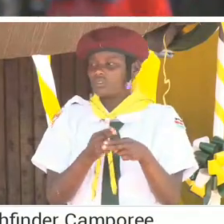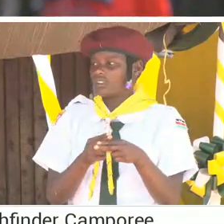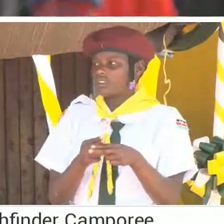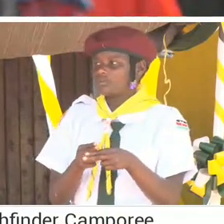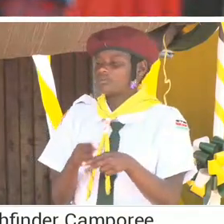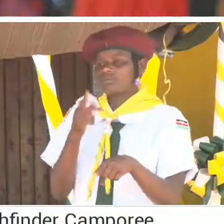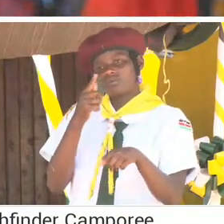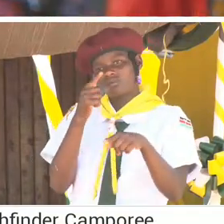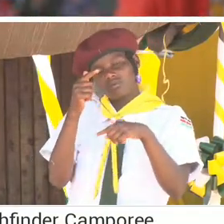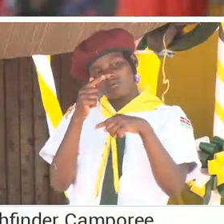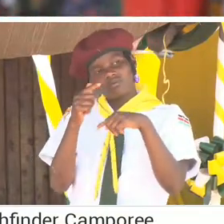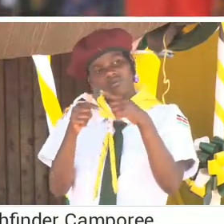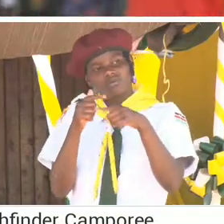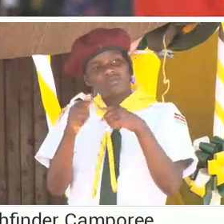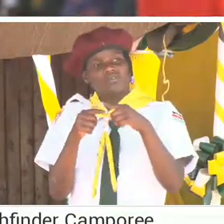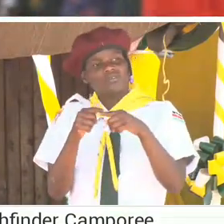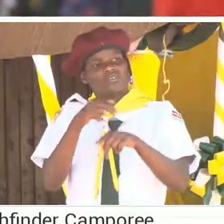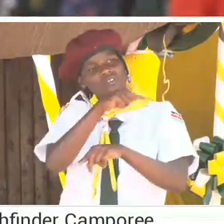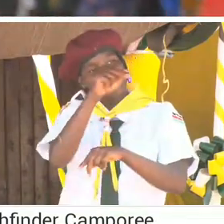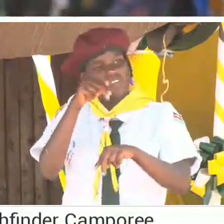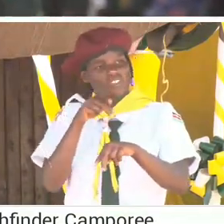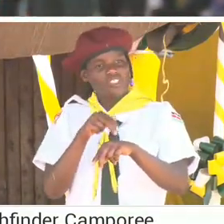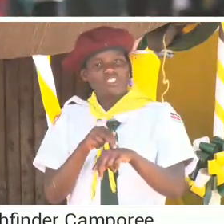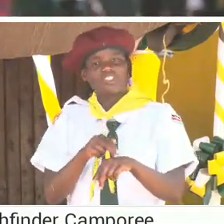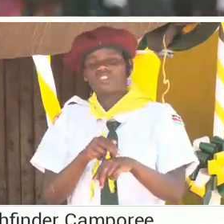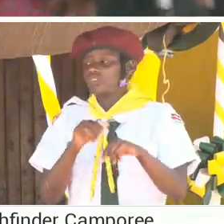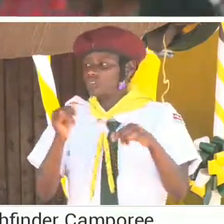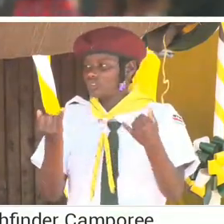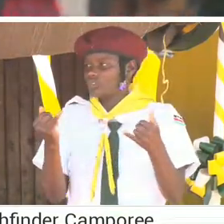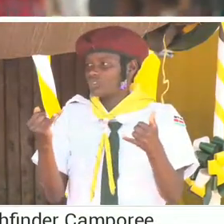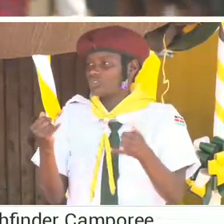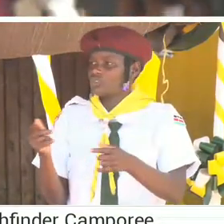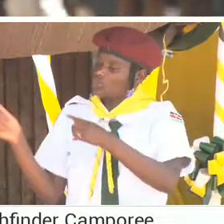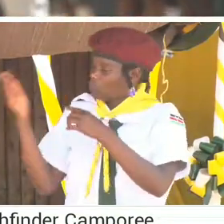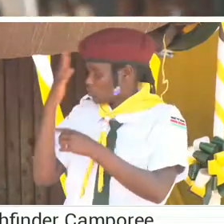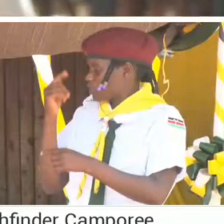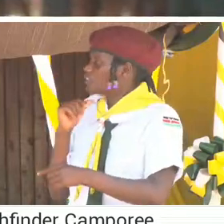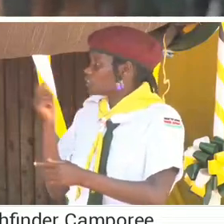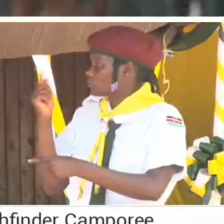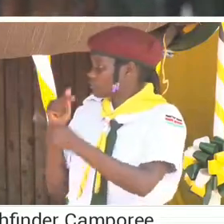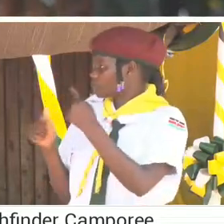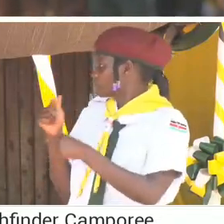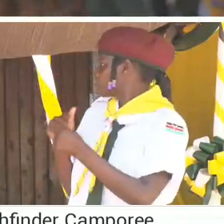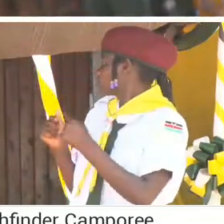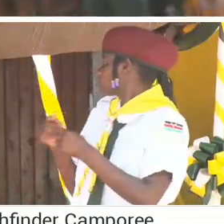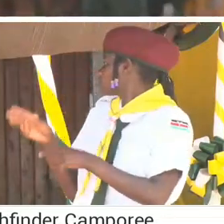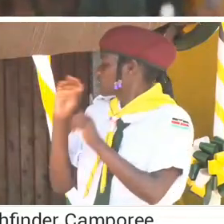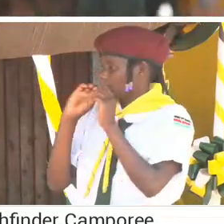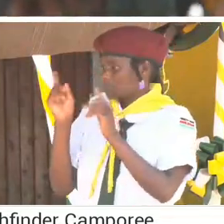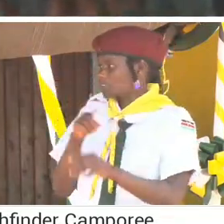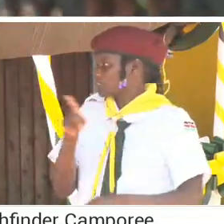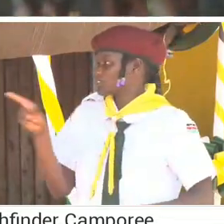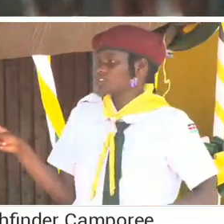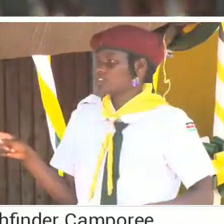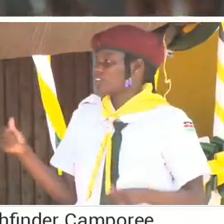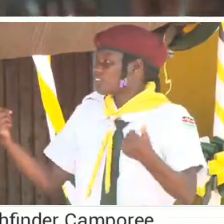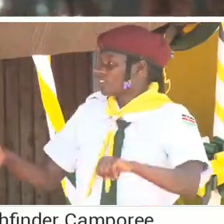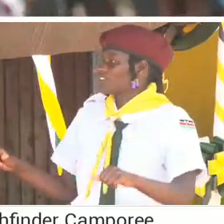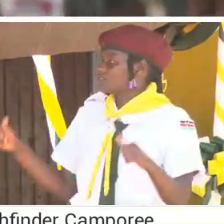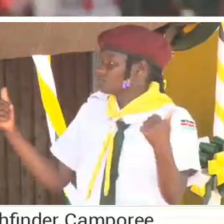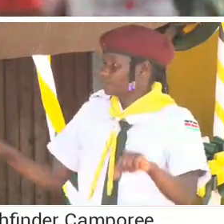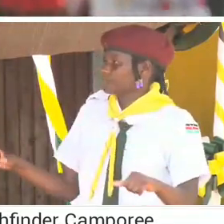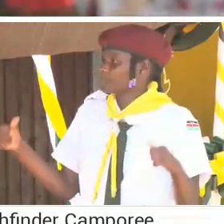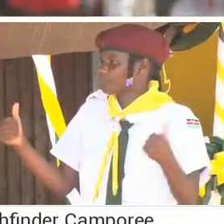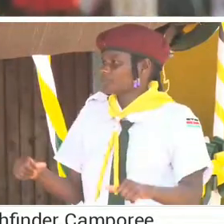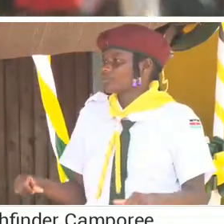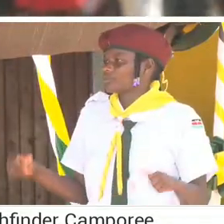kwake. Taifa takatifu kwake. Kwa nini usisonge? Njoo. Njoo rafiki. Mungu akubariki kaka yangu. Yuko mwingine.